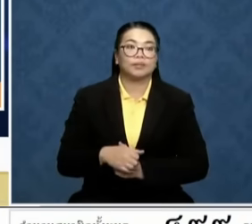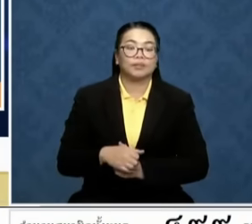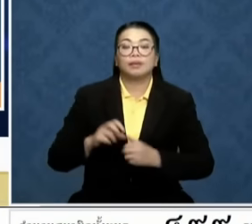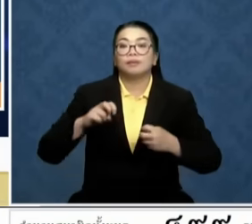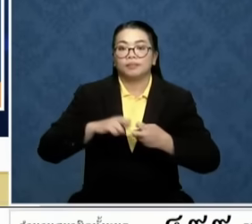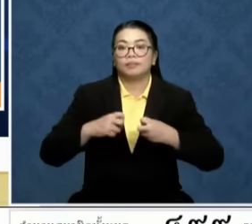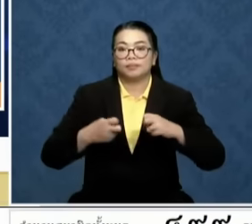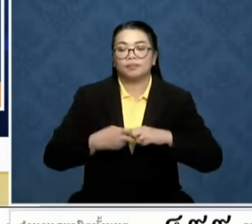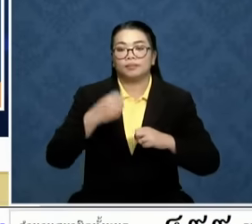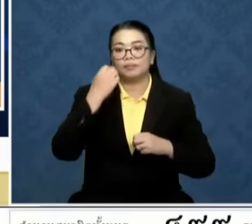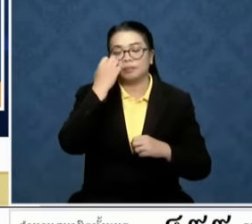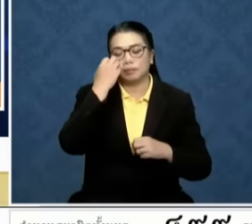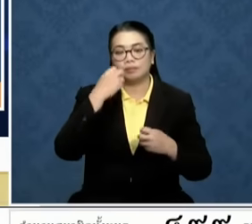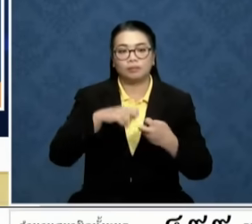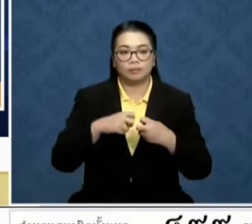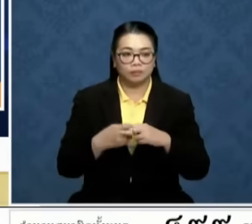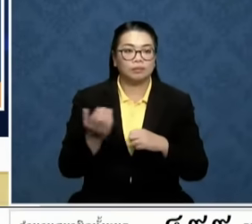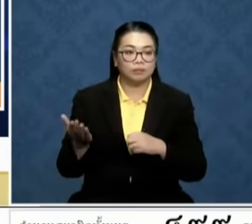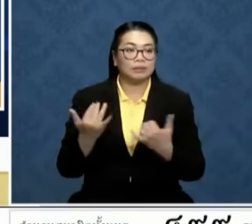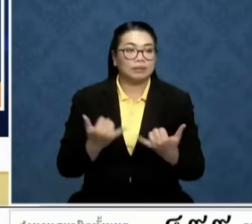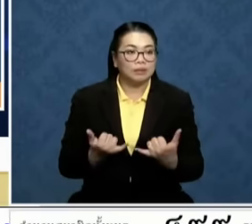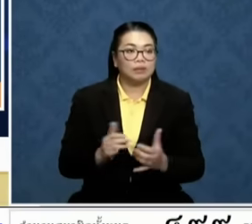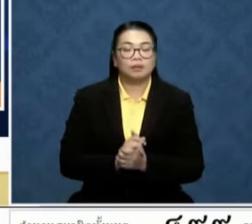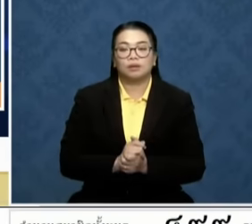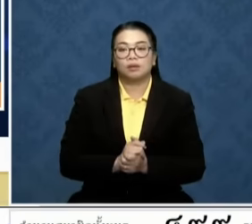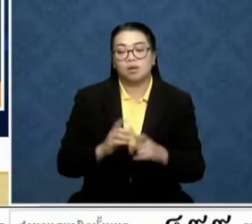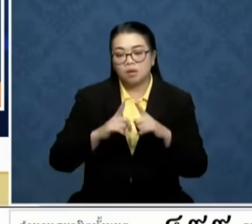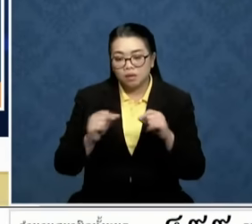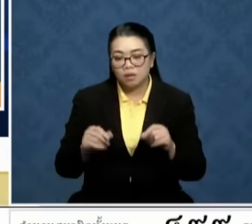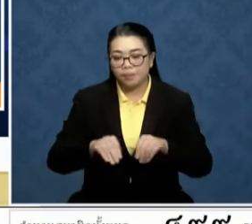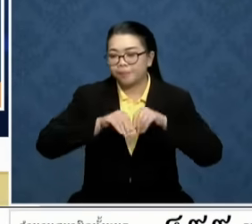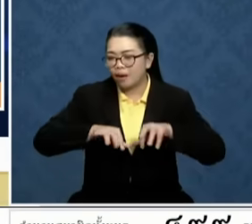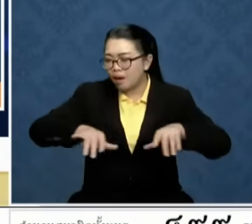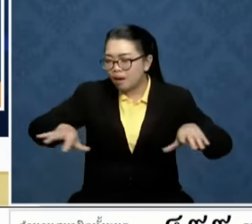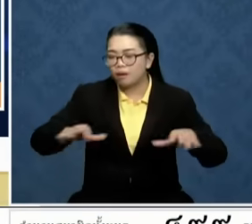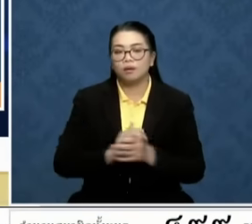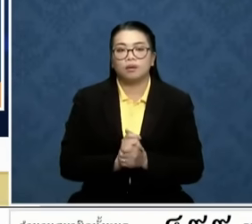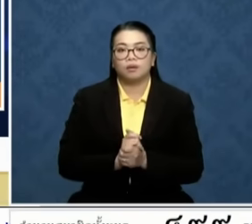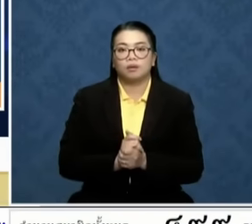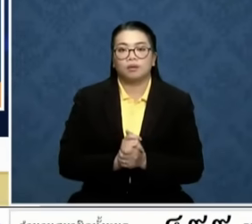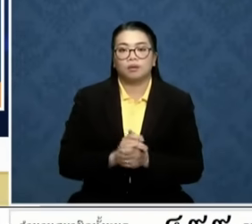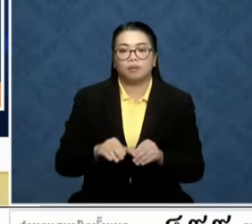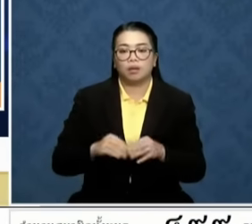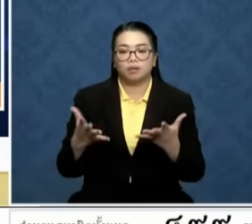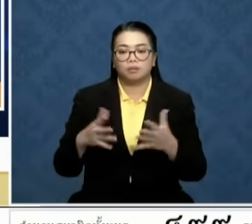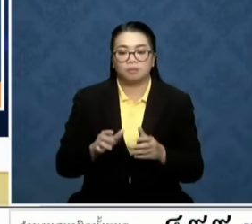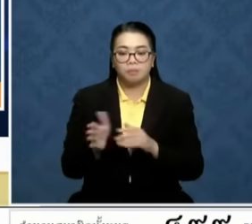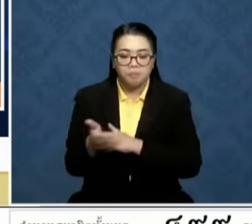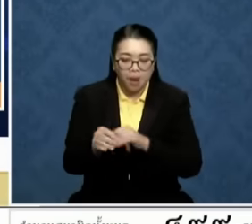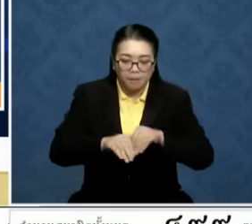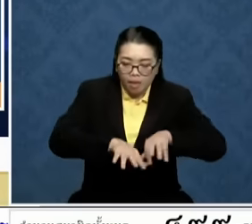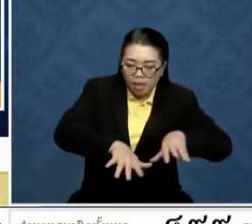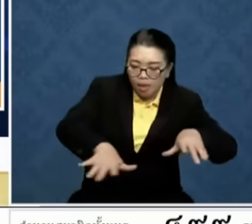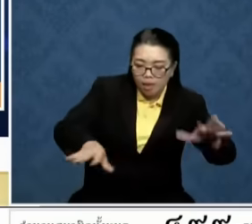ปัญหาเนี่ยนะครับปัจจุบันมันไม่ใช่แค่เรื่องของการระบาดไปแล้วก็ระบาดมาแต่มันเป็นเรื่องที่ท่าน